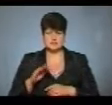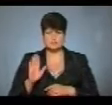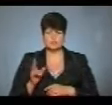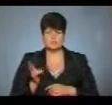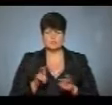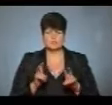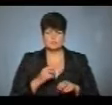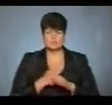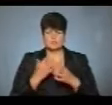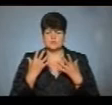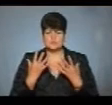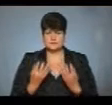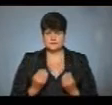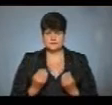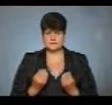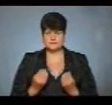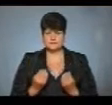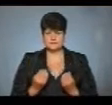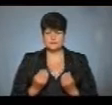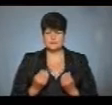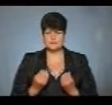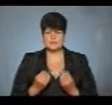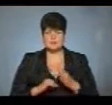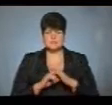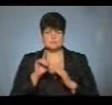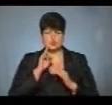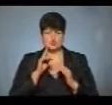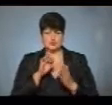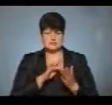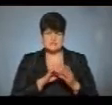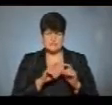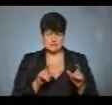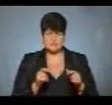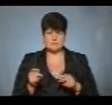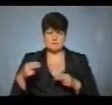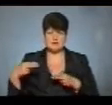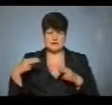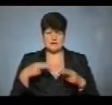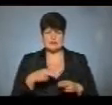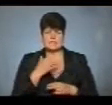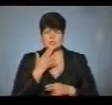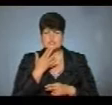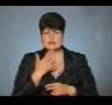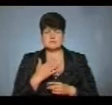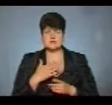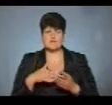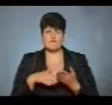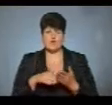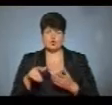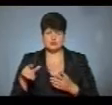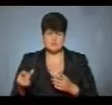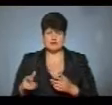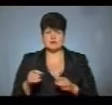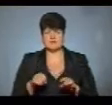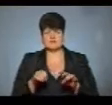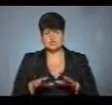в будні дні. Це такий денний табір суто на базі молодіжного центру. До нас зараз приїхали іноземні волонтери від Айсику, і ми скооперували з ними і вирішили